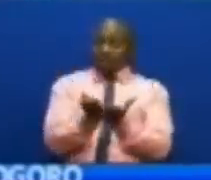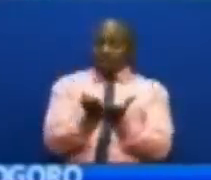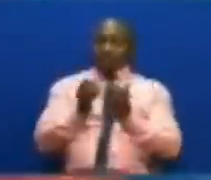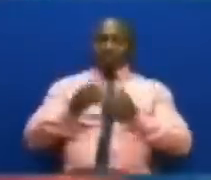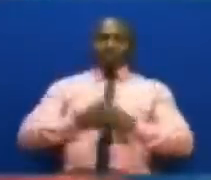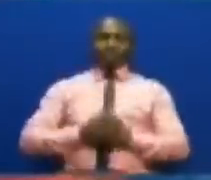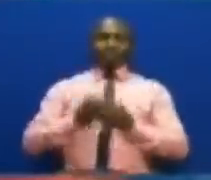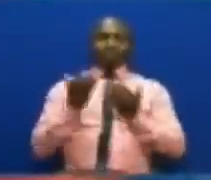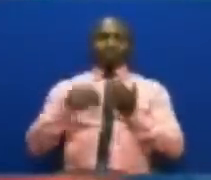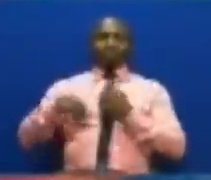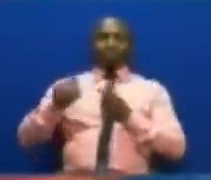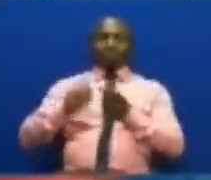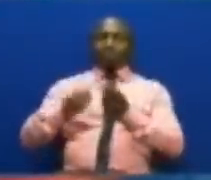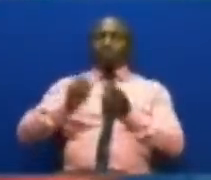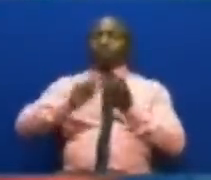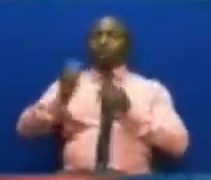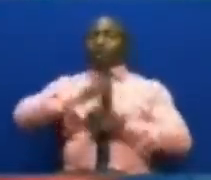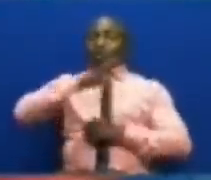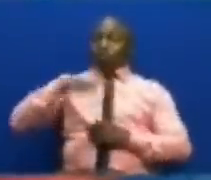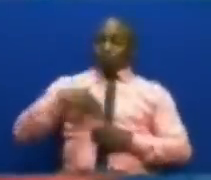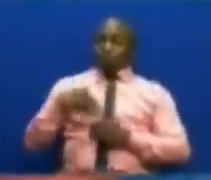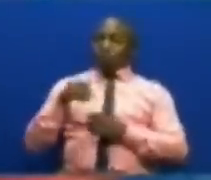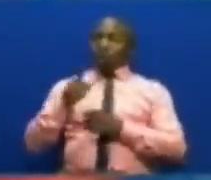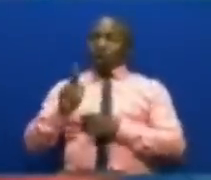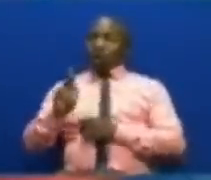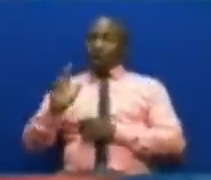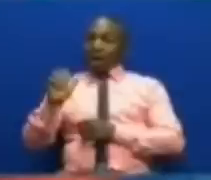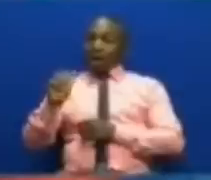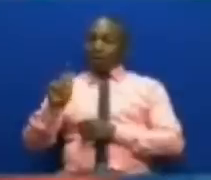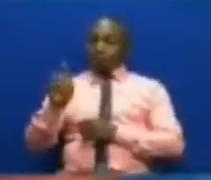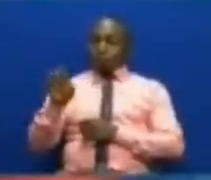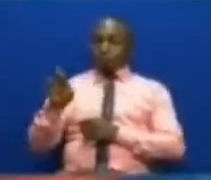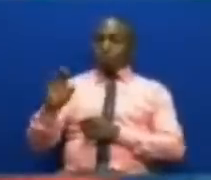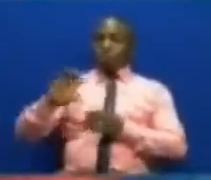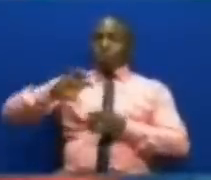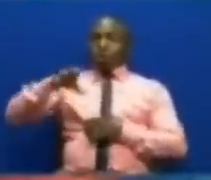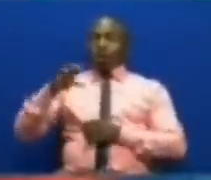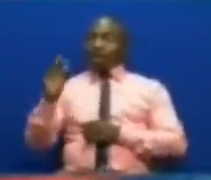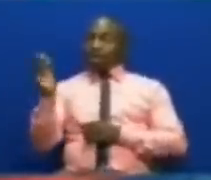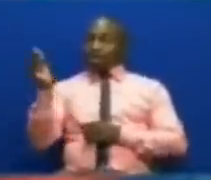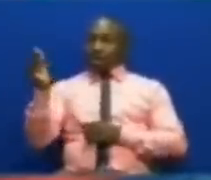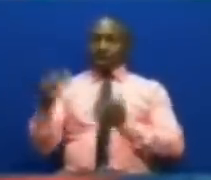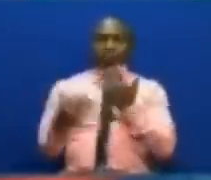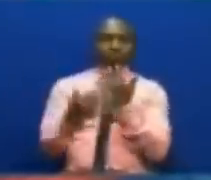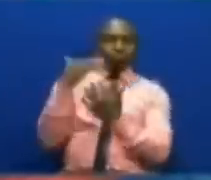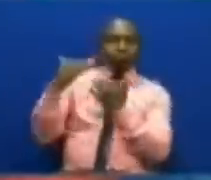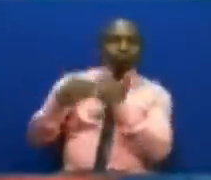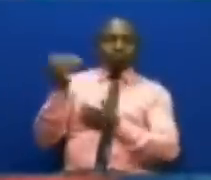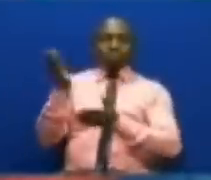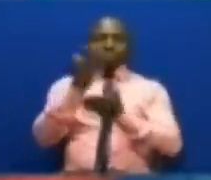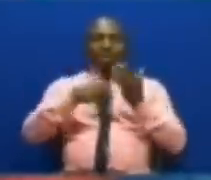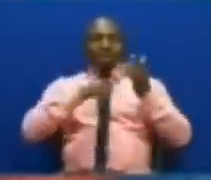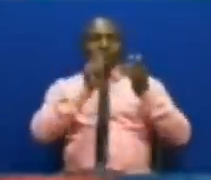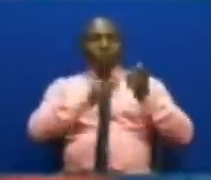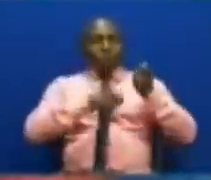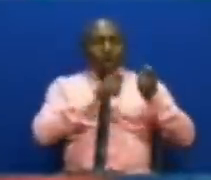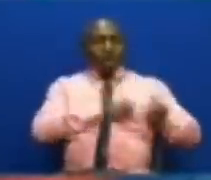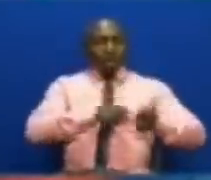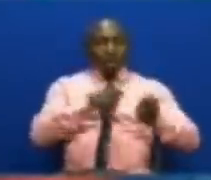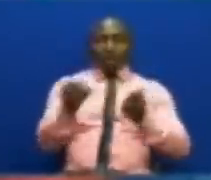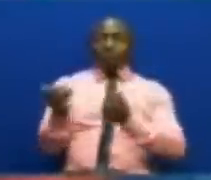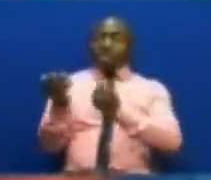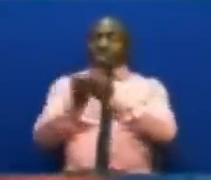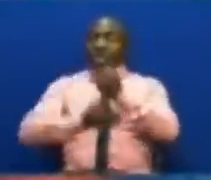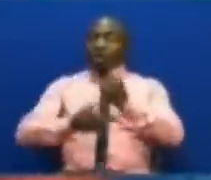Tuelekee sasa kwa mwandishi wetu Grayson Kakuru kutoka mkoani Shinyanga anayetujuza kwamba baadhi ya wakulima wa zao la tumbaku katika kijiji